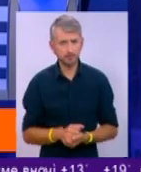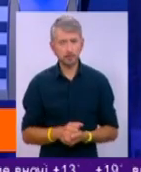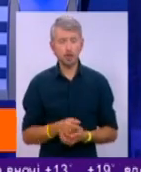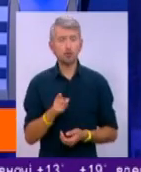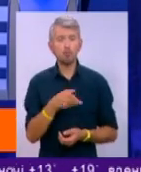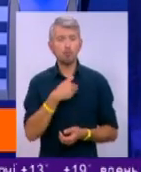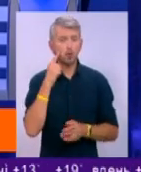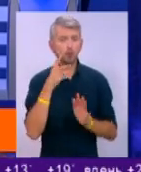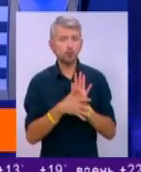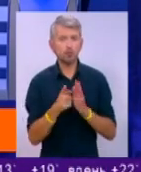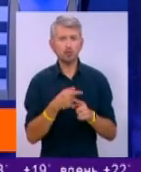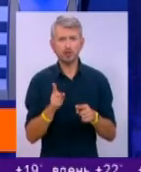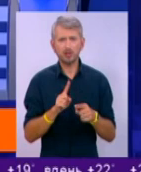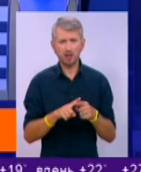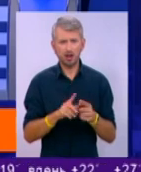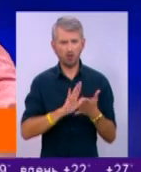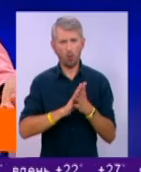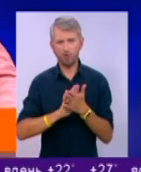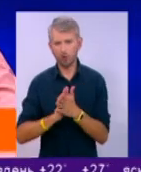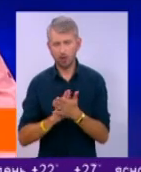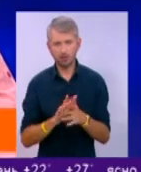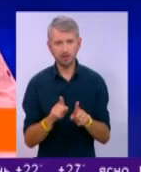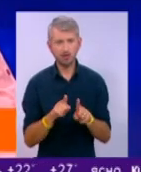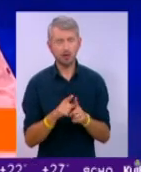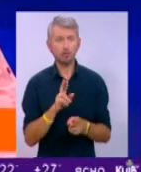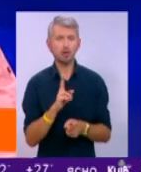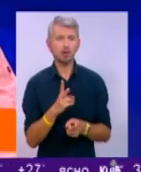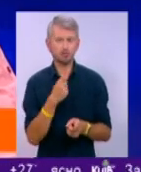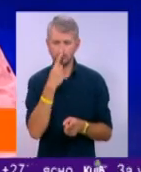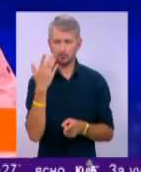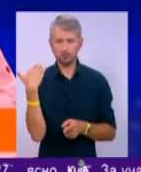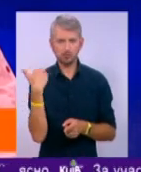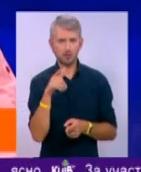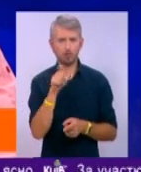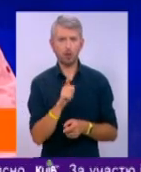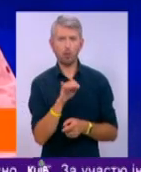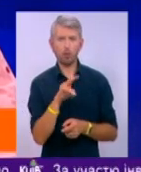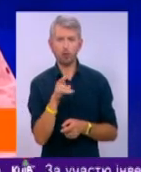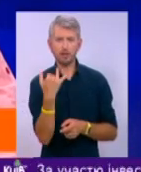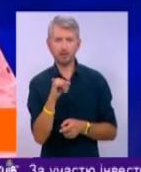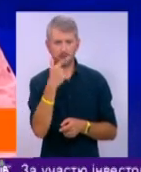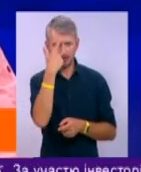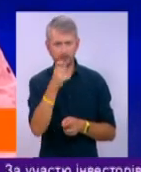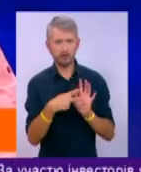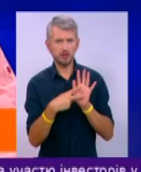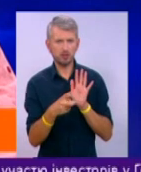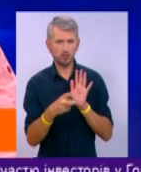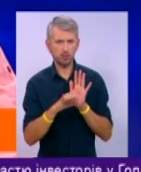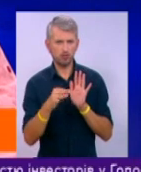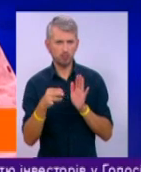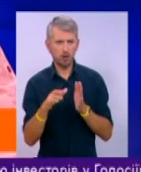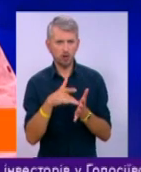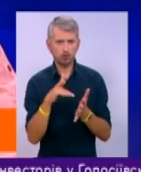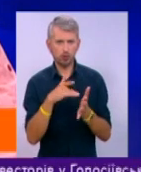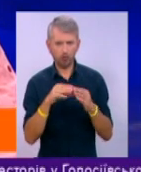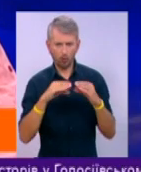ми розуміємо, що це, скоріше, договорняк. Так само, якщо, наприклад, от нещодавно пан Холодницький заявив, що 700 чимось сторінок